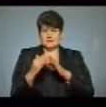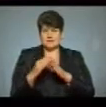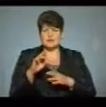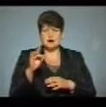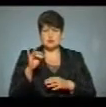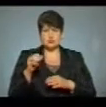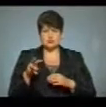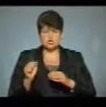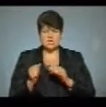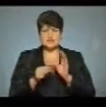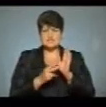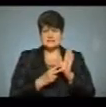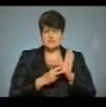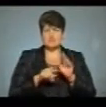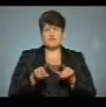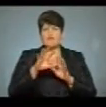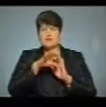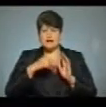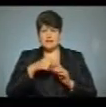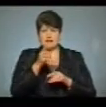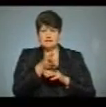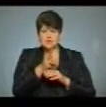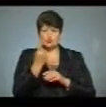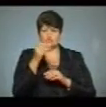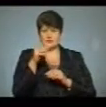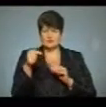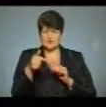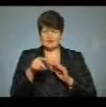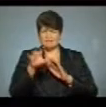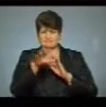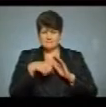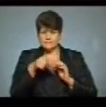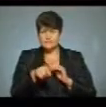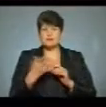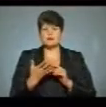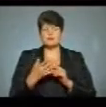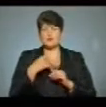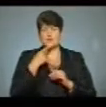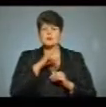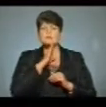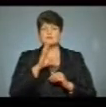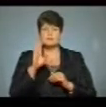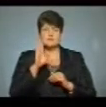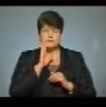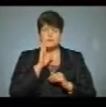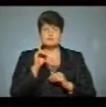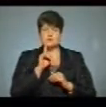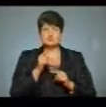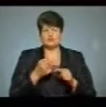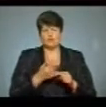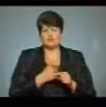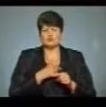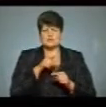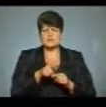Ярмуша, 7, також викрали відеореєстратор та 1000 гривень. За словами матері загиблого Галини Гнатишин, в такий спосіб їх